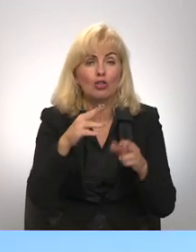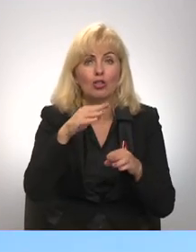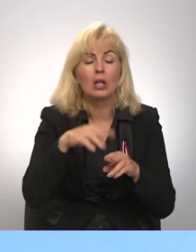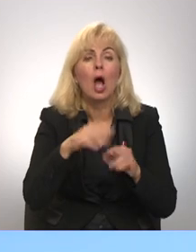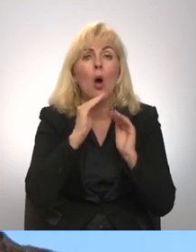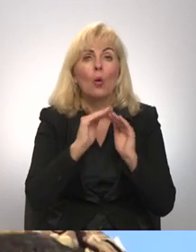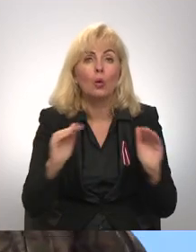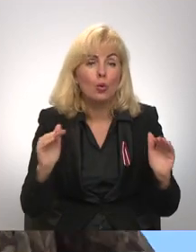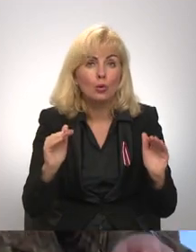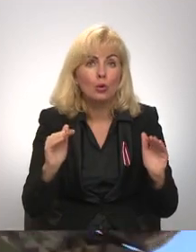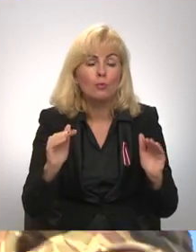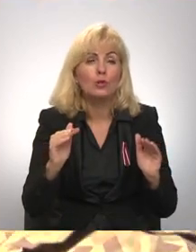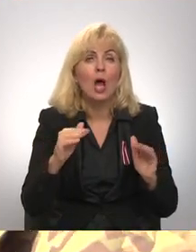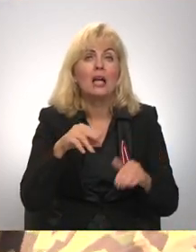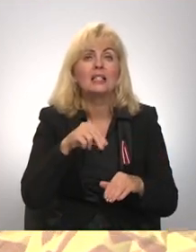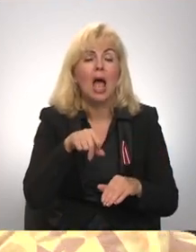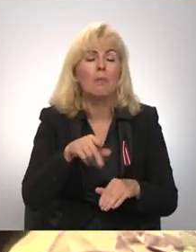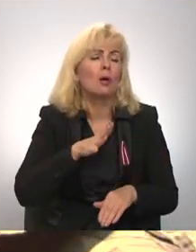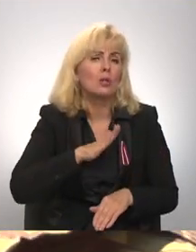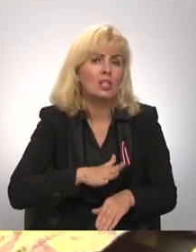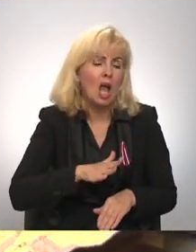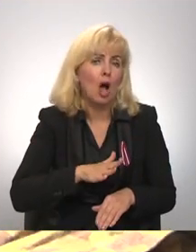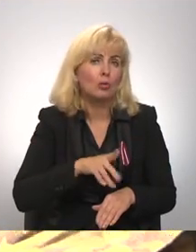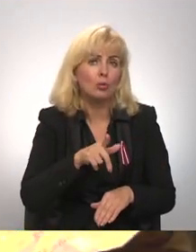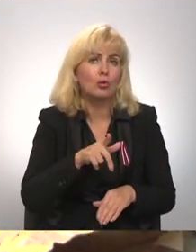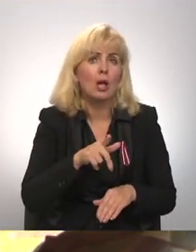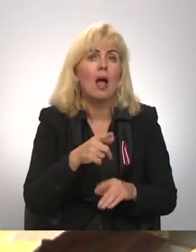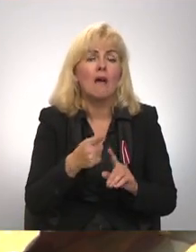zemē, kas daudz ir cietusi un kur piedošanai vajadzēs vēl